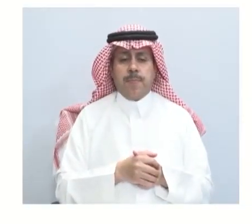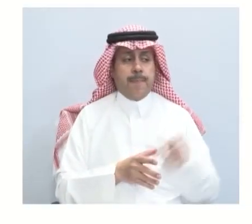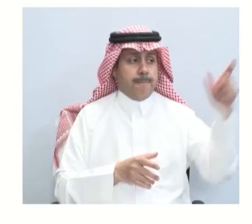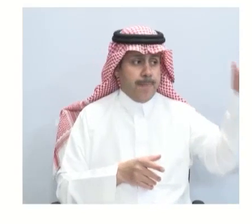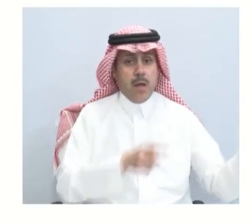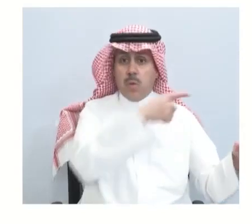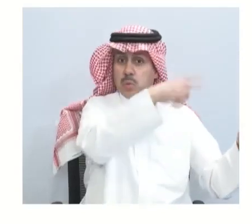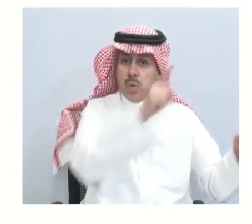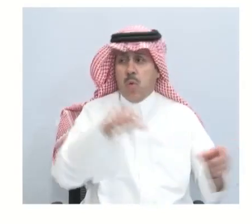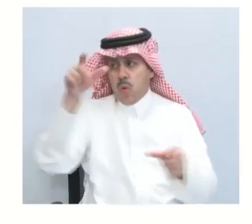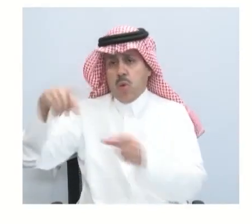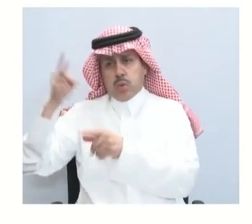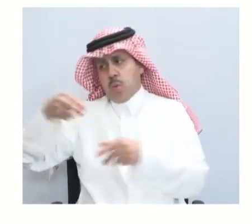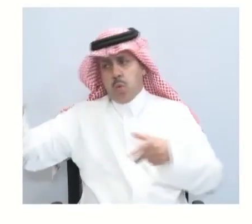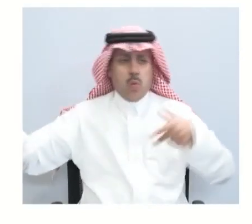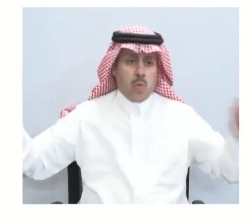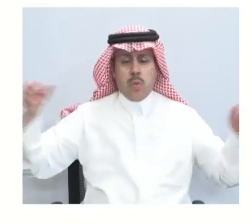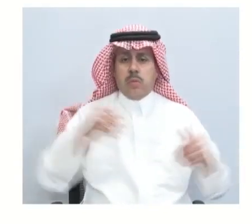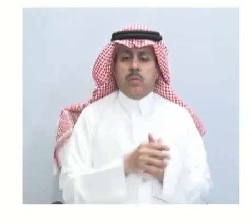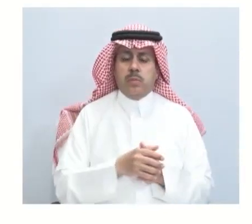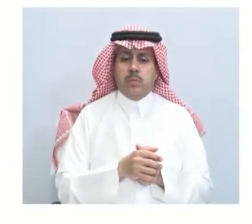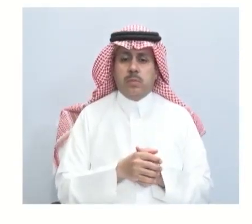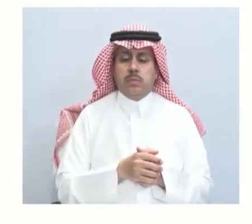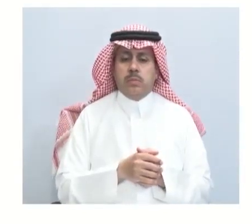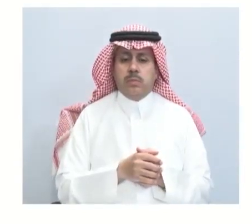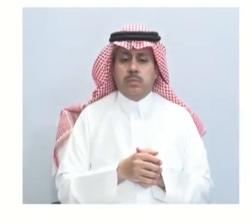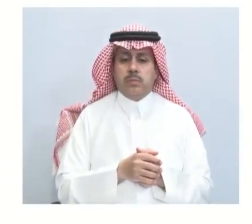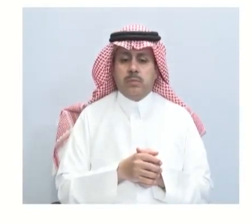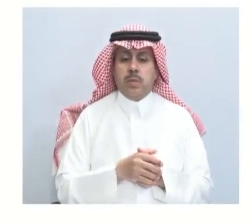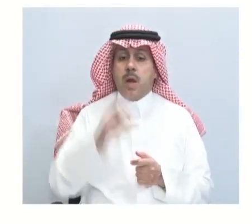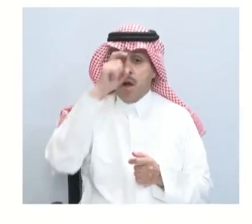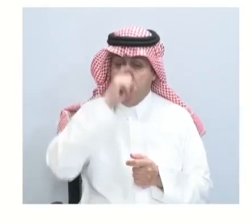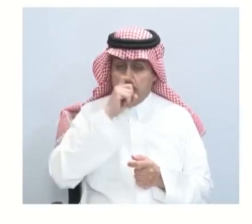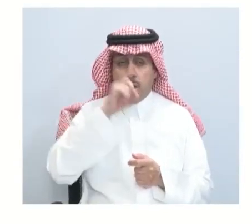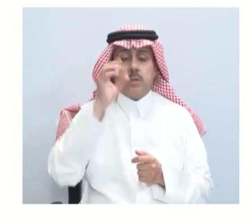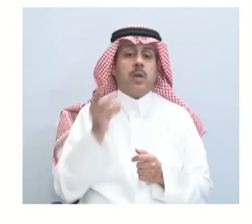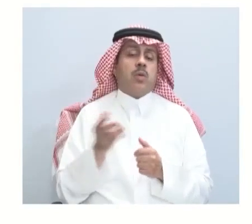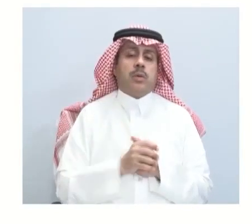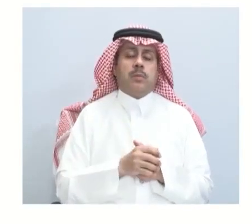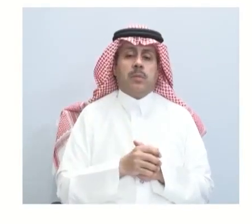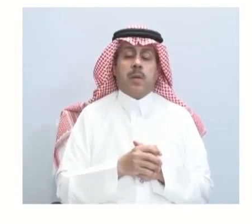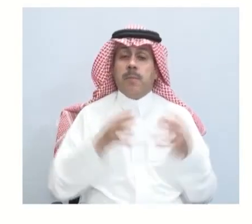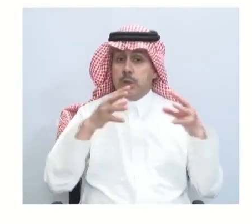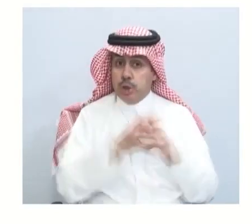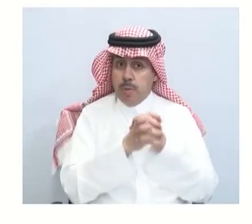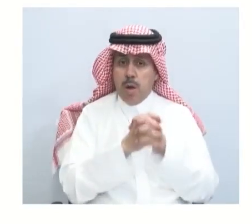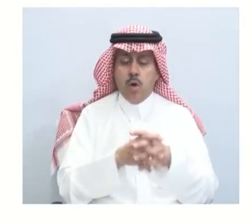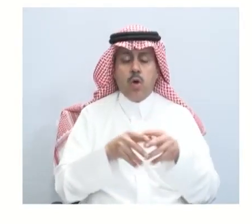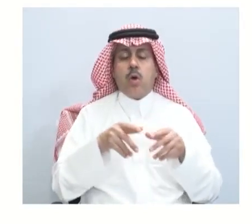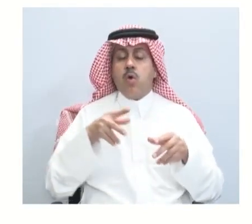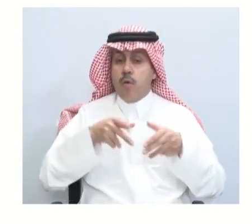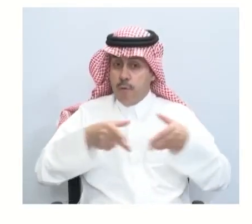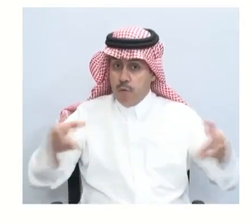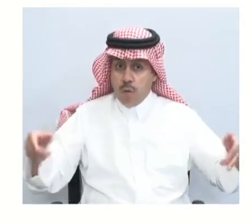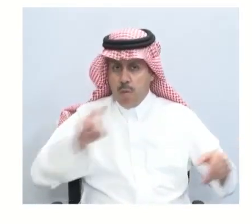ويكون بعد ذلك انصراف بالابدان وقد امر الله تعالى بالاجتماع ونبذ الفرقه في قوله جل وعلا